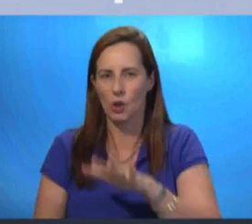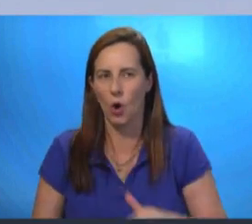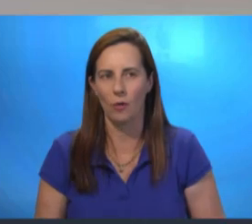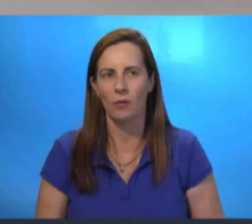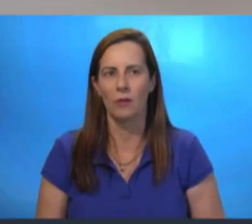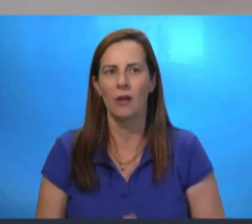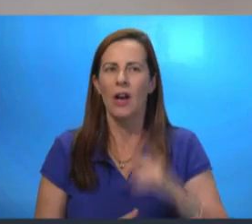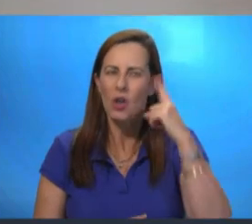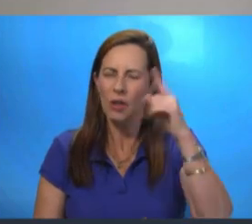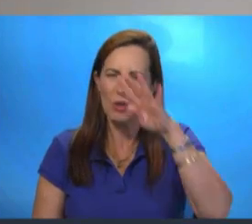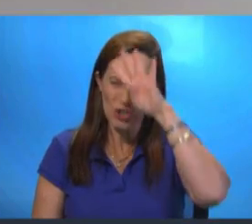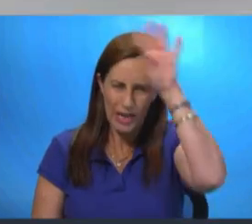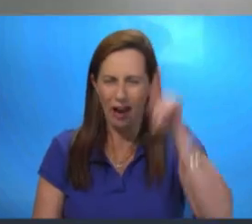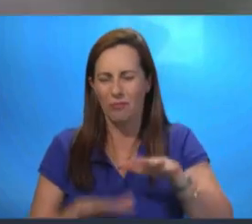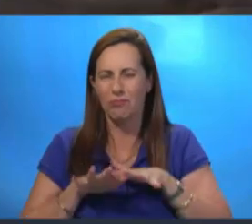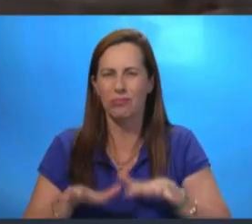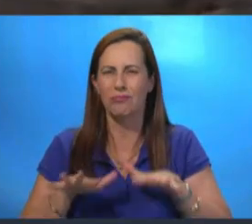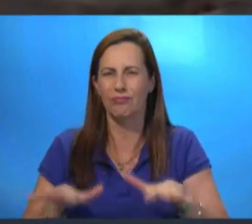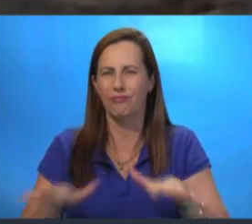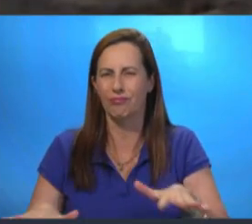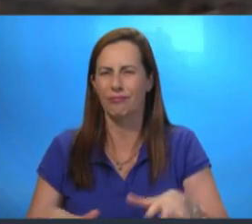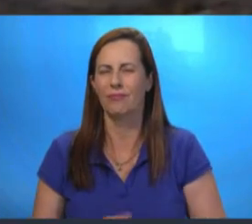هو التوسل الإيراني والأطماع الإيرانية.